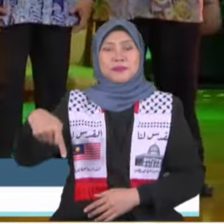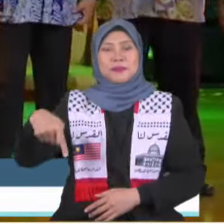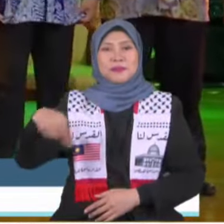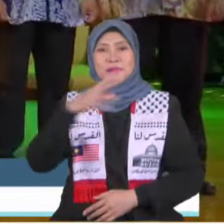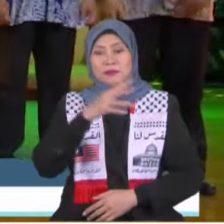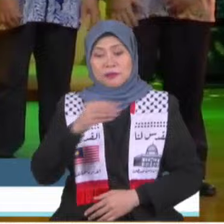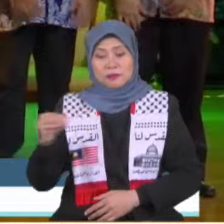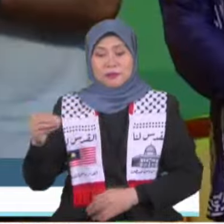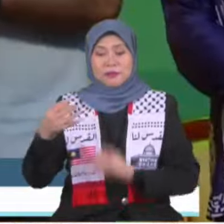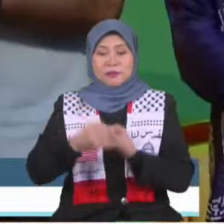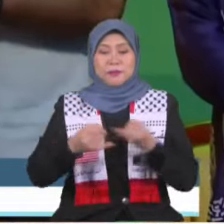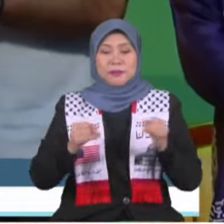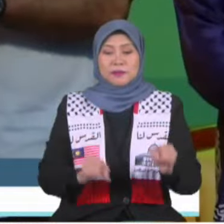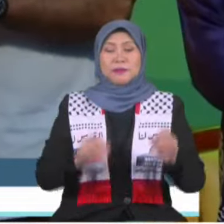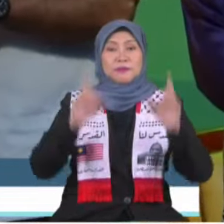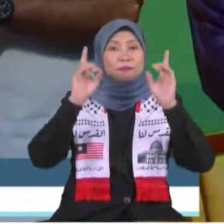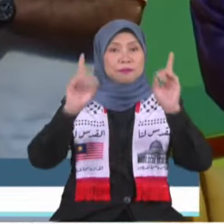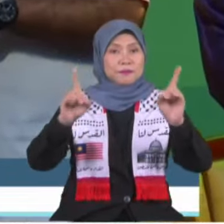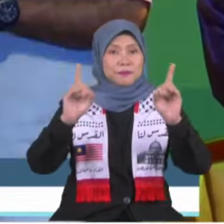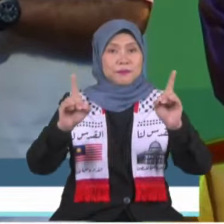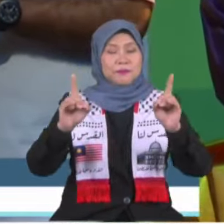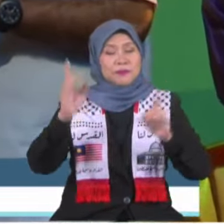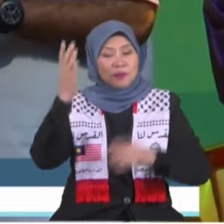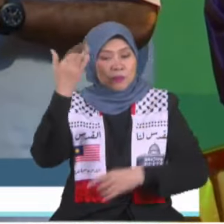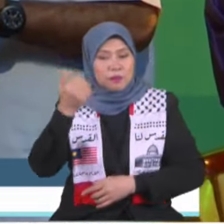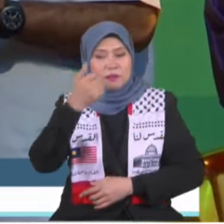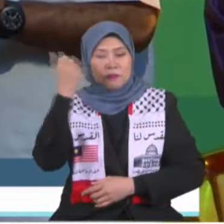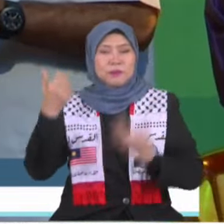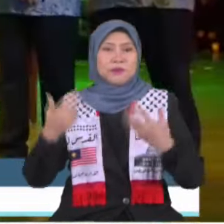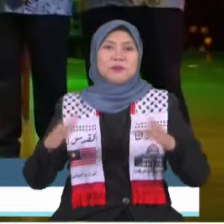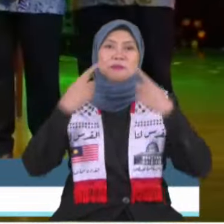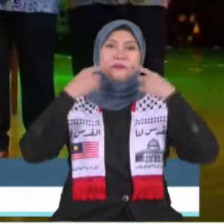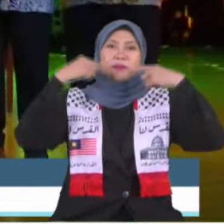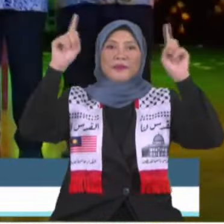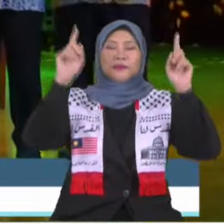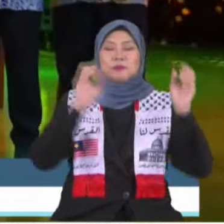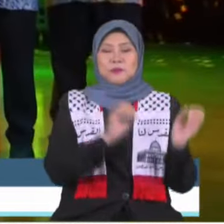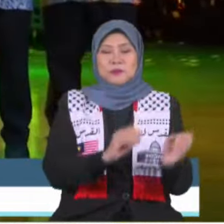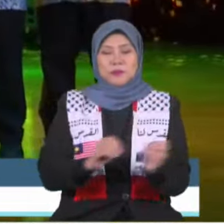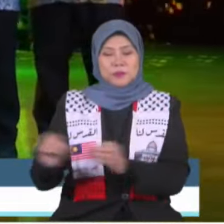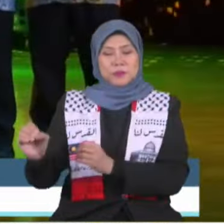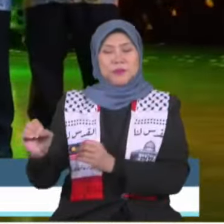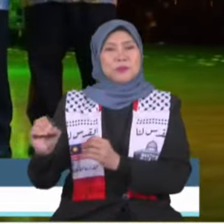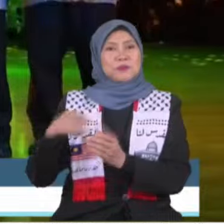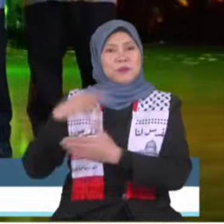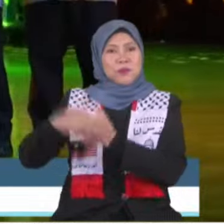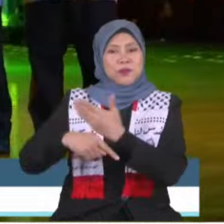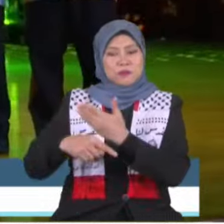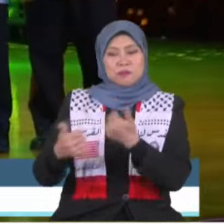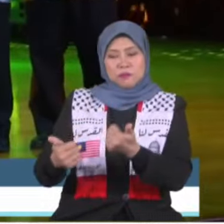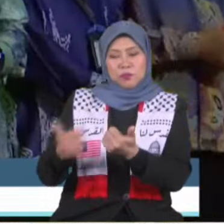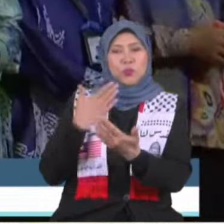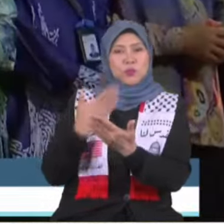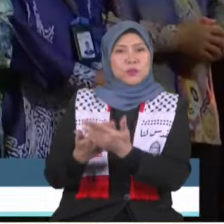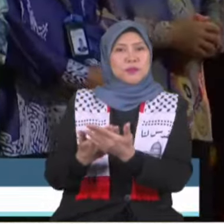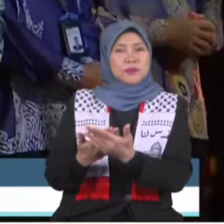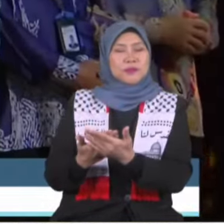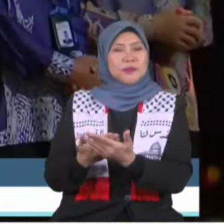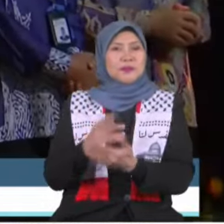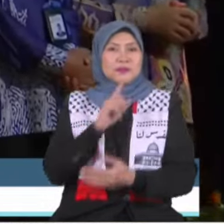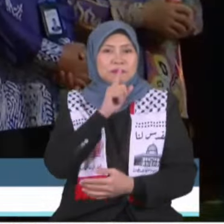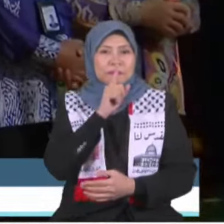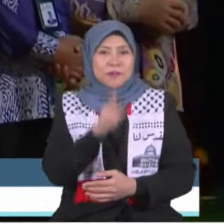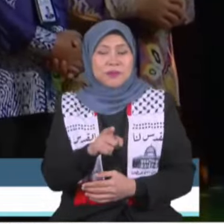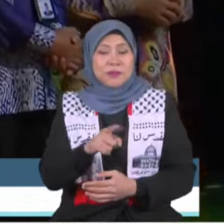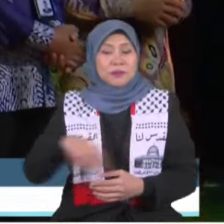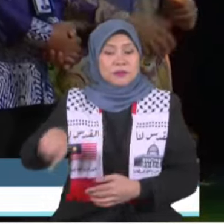dan juga kepada Jabatan Pendidikan kerana kita telah berjaya menganjurkan yang saya rasa program yang sangat baik untuk